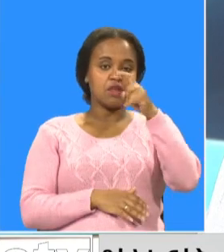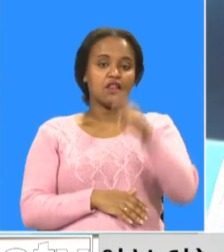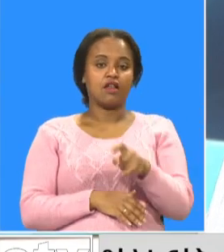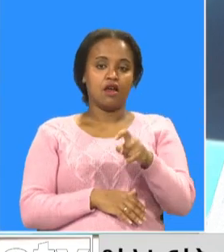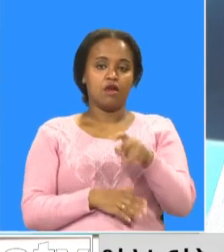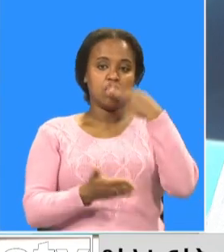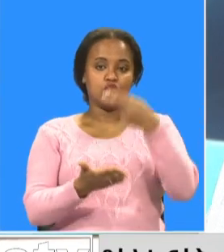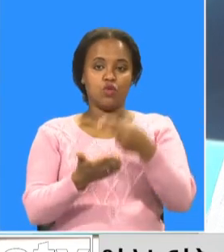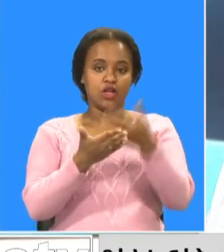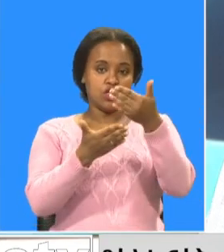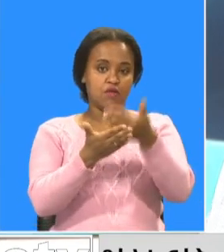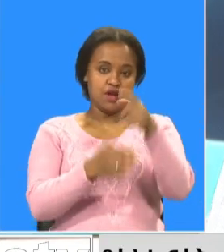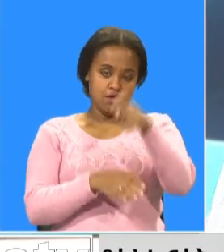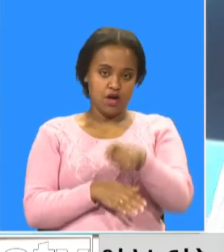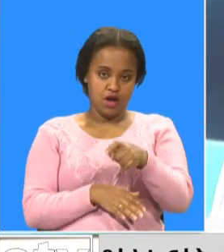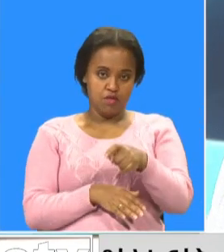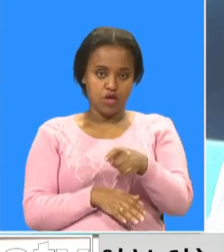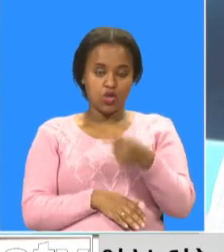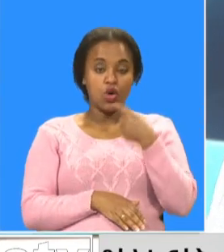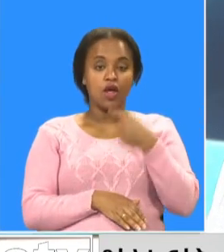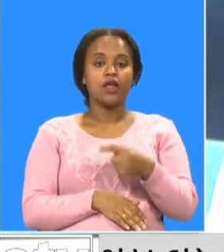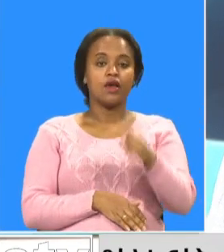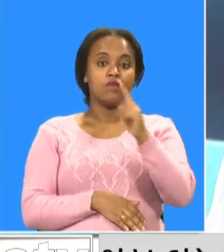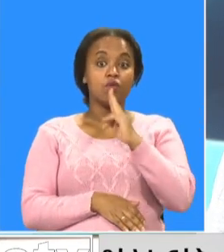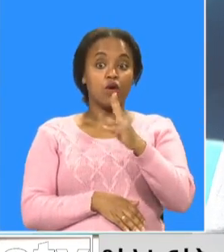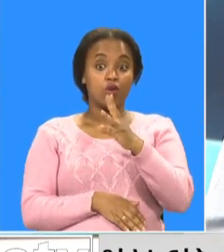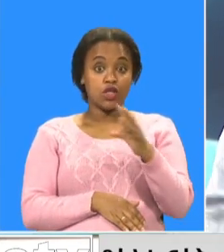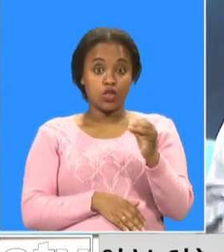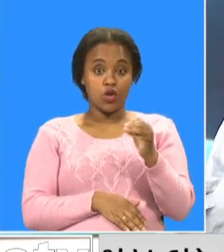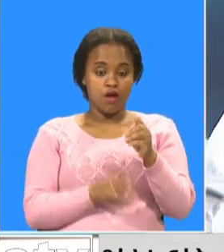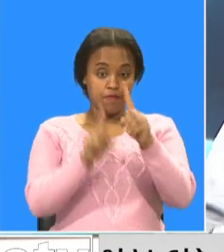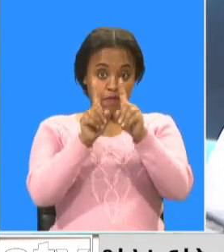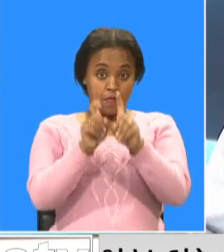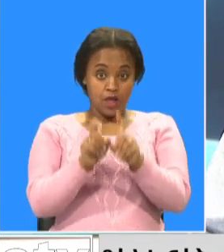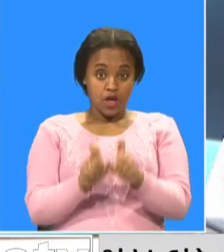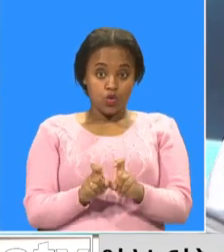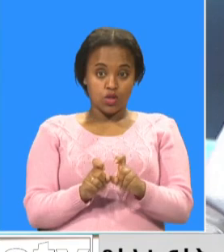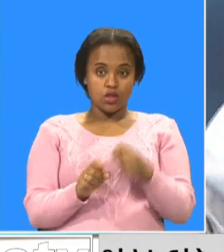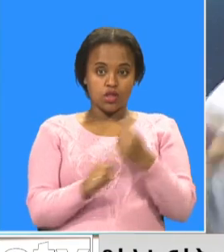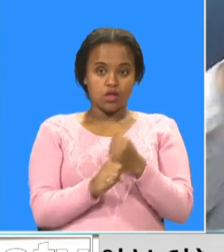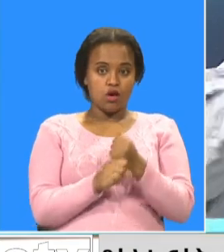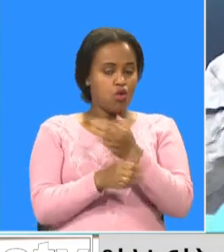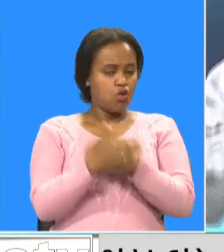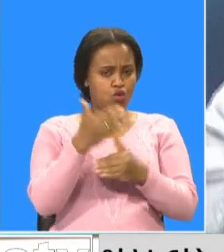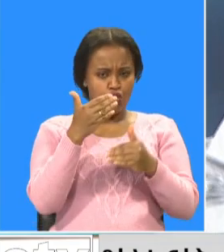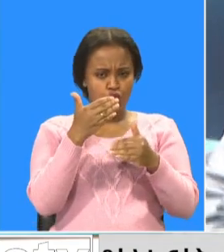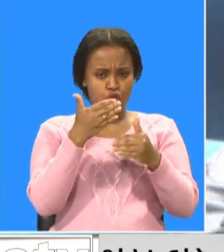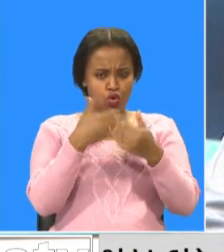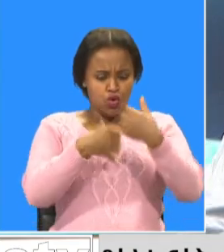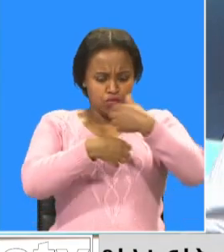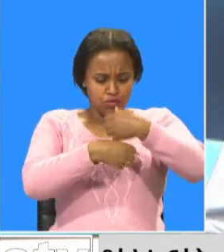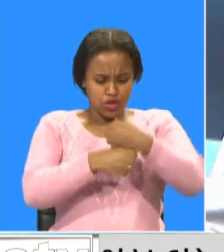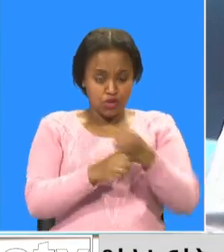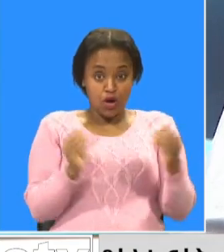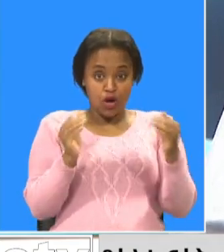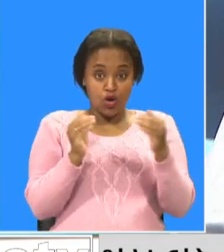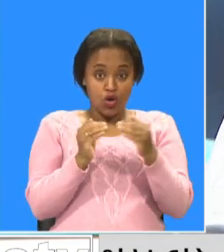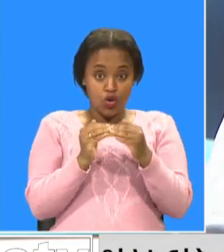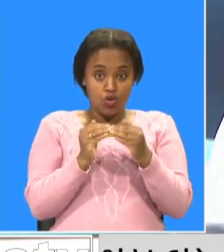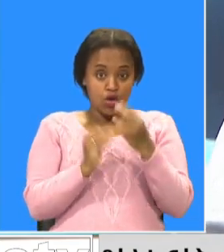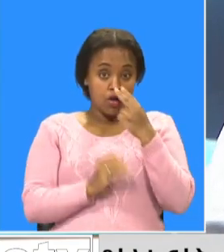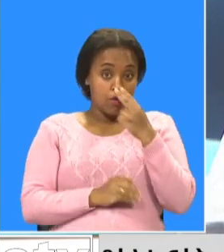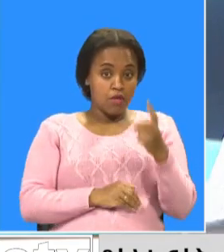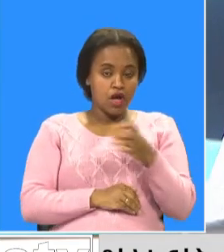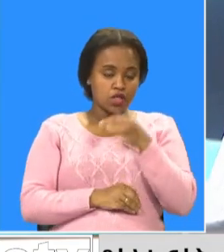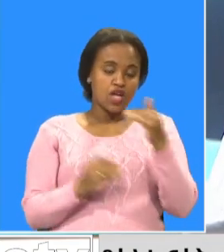አለባቸው መረጃ ማቅረብ አለበት የሚባሉ ናቸውና የቁጥጥር ስራው ሁሉንም በጅምላ እኩል ለማየት ሳይሆን እንደ ስጋት